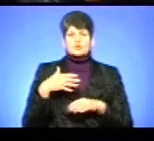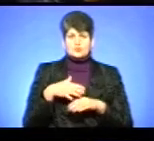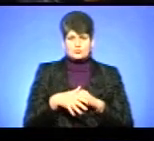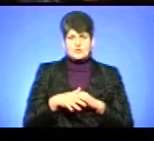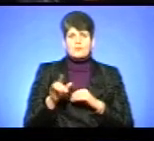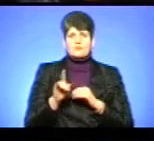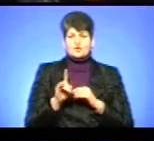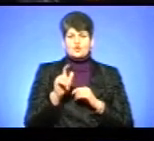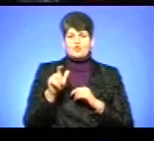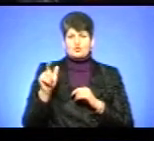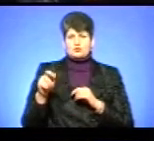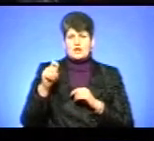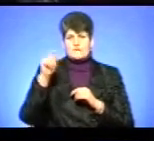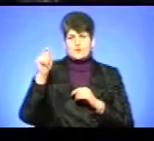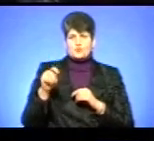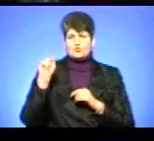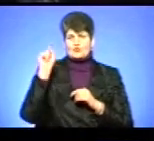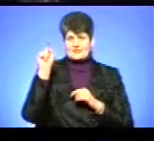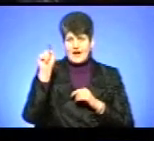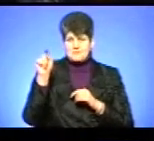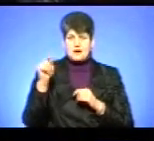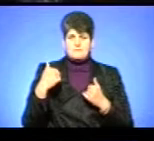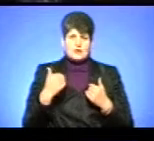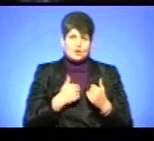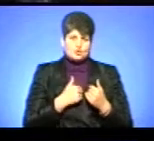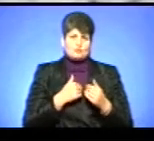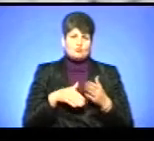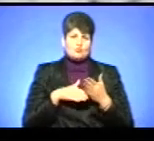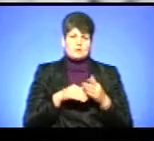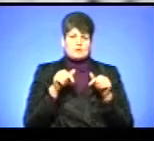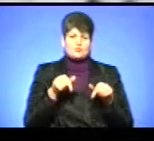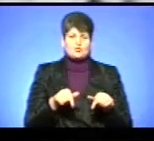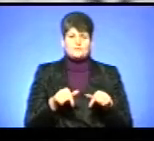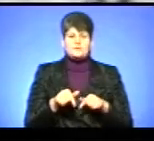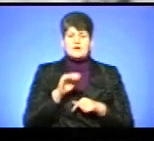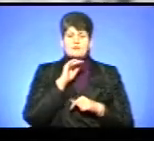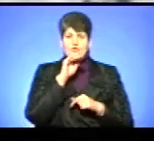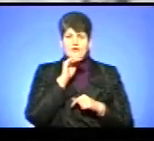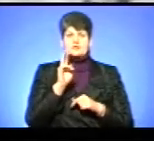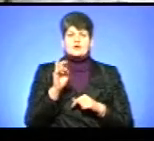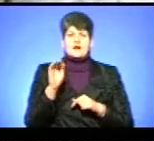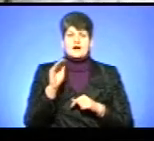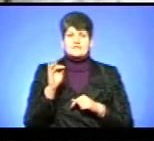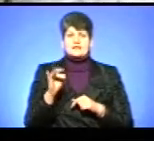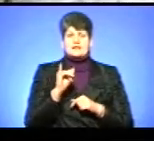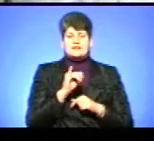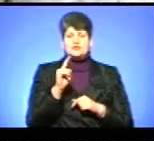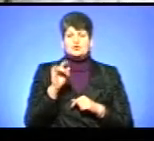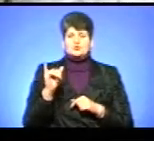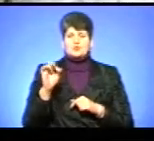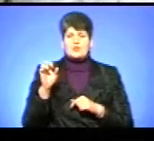що люди воюють там, а ми хочемо всіма силами якось їм допомогти тут. Професор кафедри історії України Іван Зуляк у